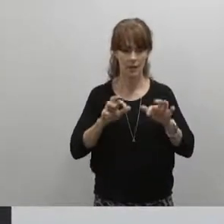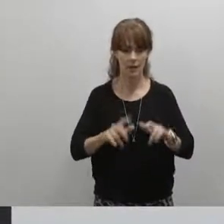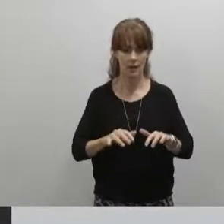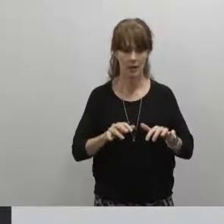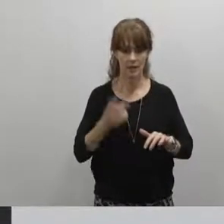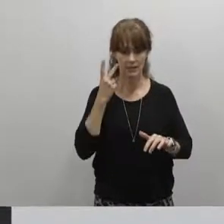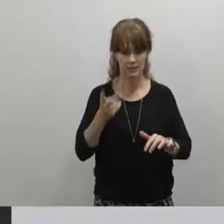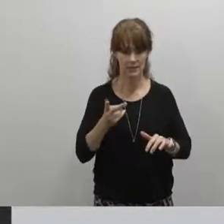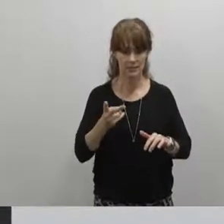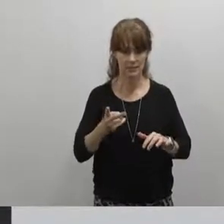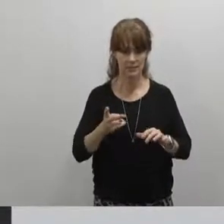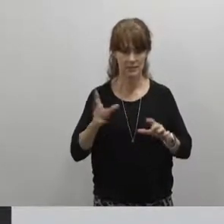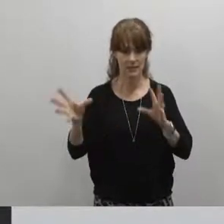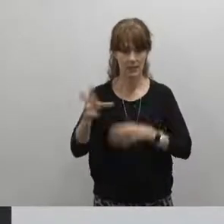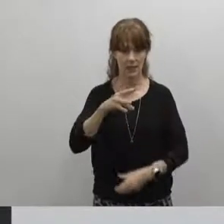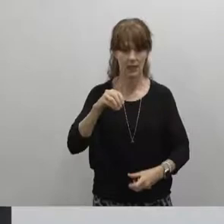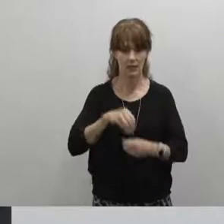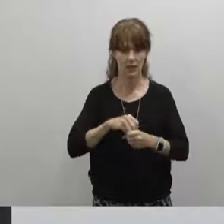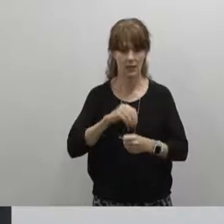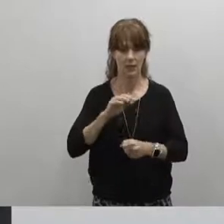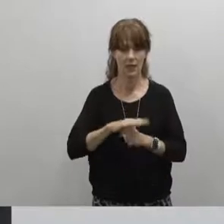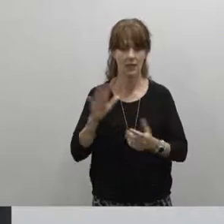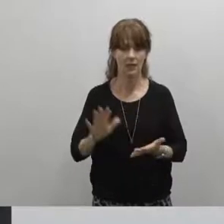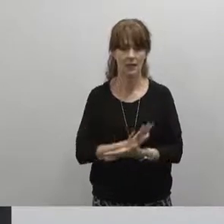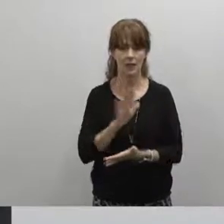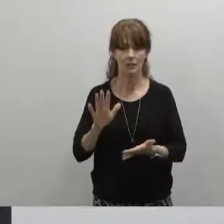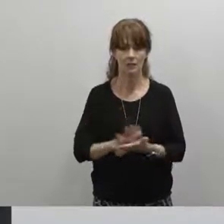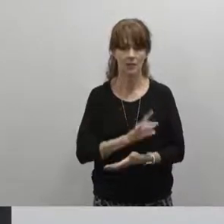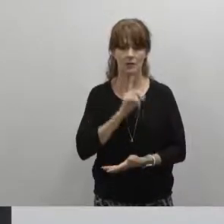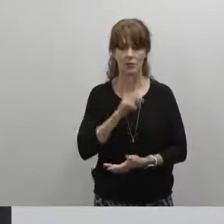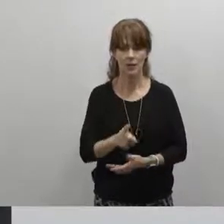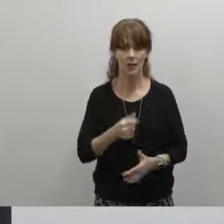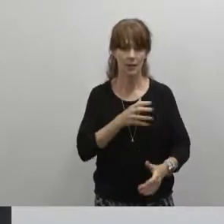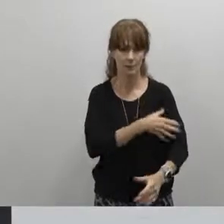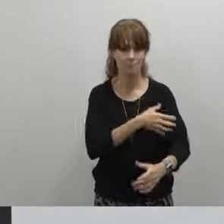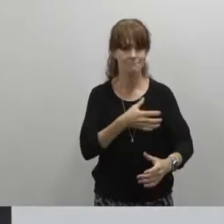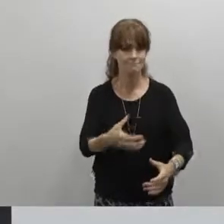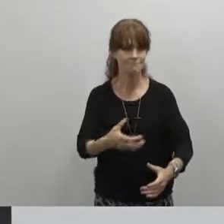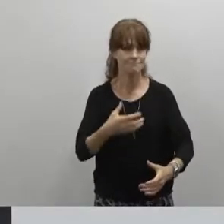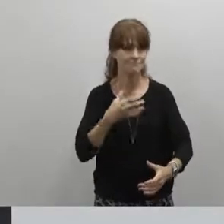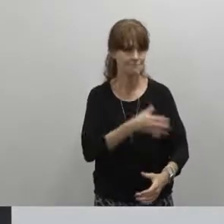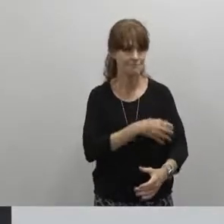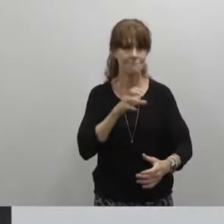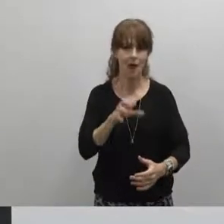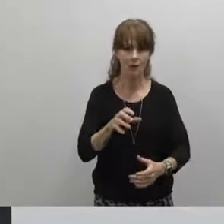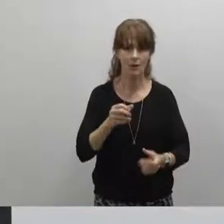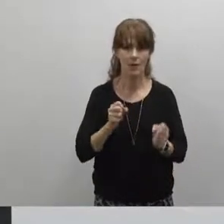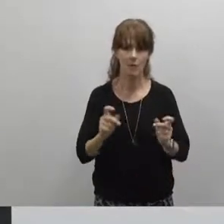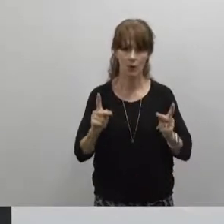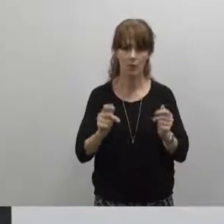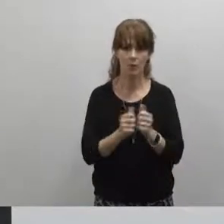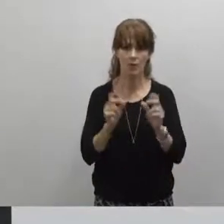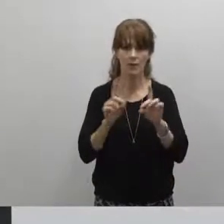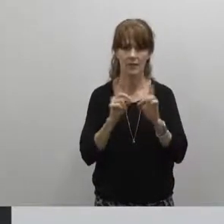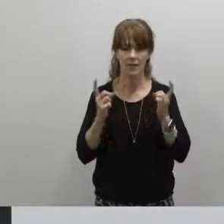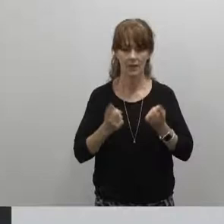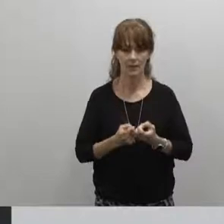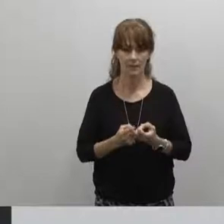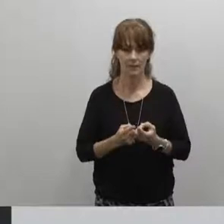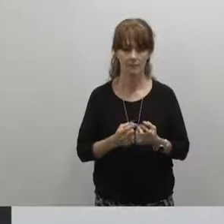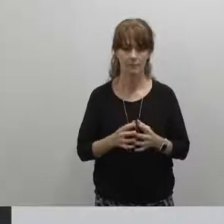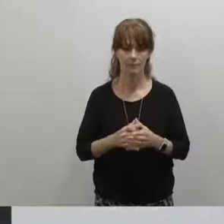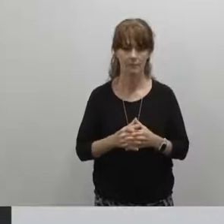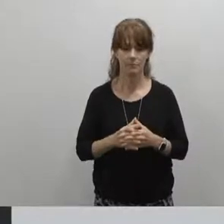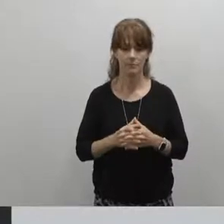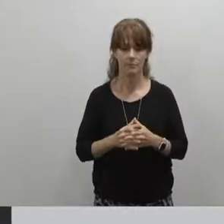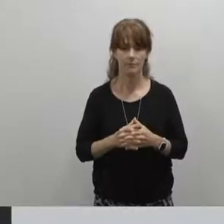ពួកខ្ញុំបានសរសេរគេហៅថាកតែងសេចក្តីជាឯកសារដើម្បីផ្ដល់ឱកាសសម្រាប់ឲ្យខ្ញុំចូល